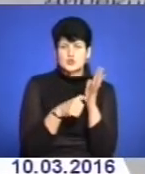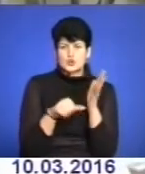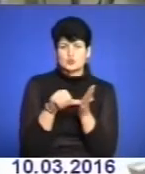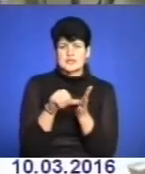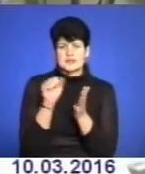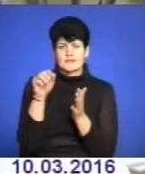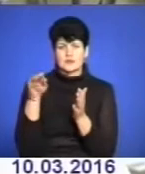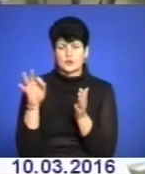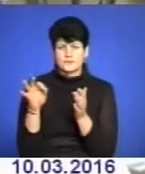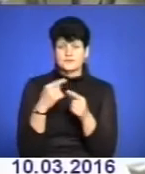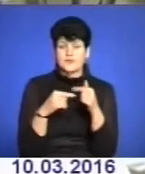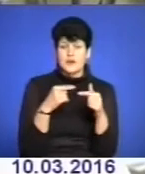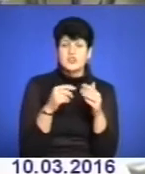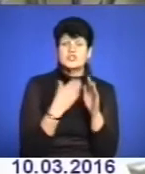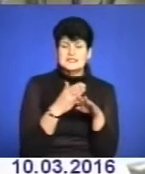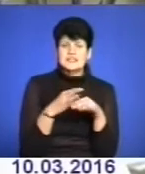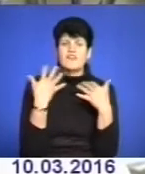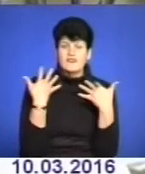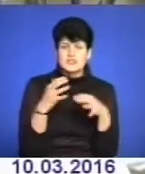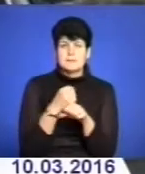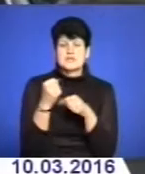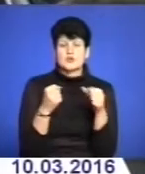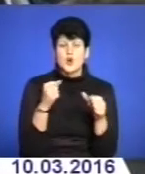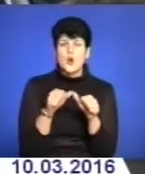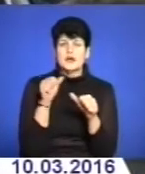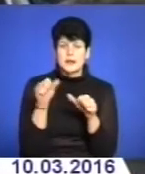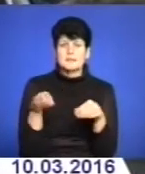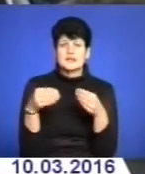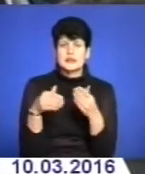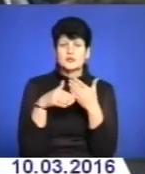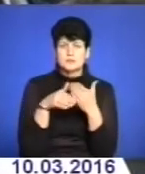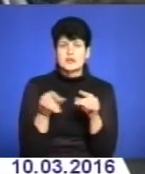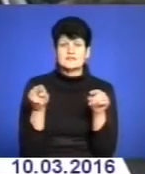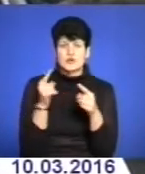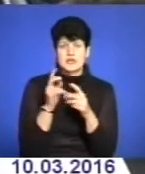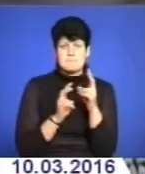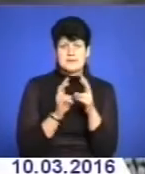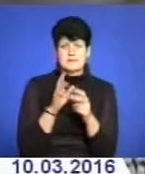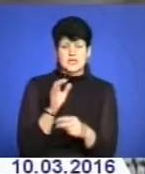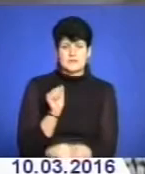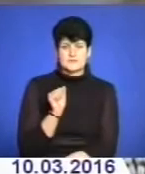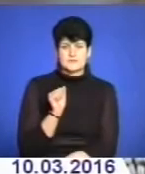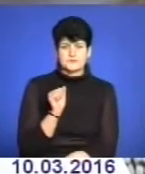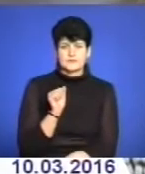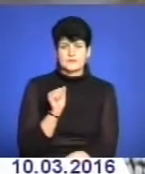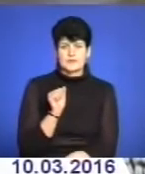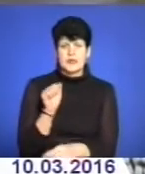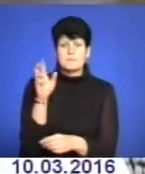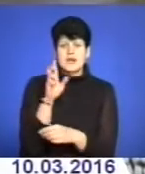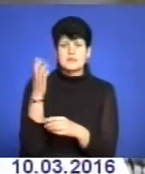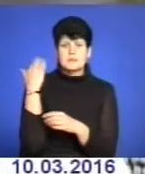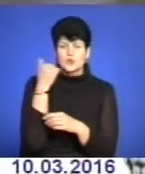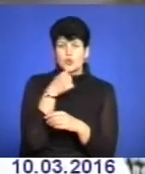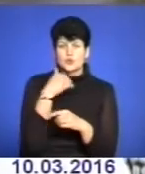АТО. Частина з них вже працевлаштована, окремим також надали допомогу для створення підприємств. З березня минулого року до